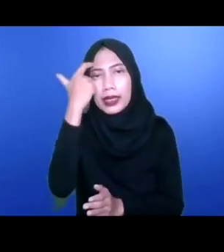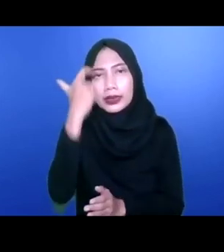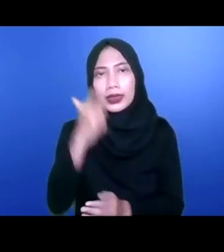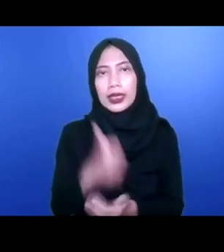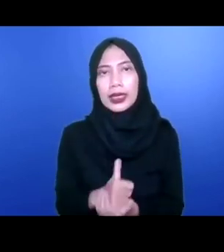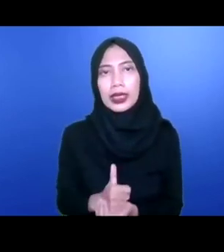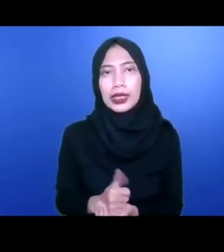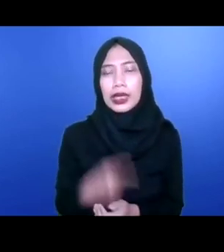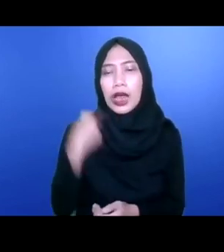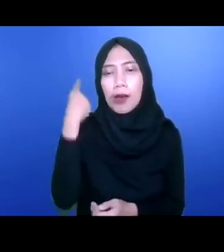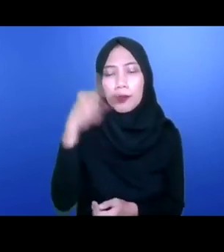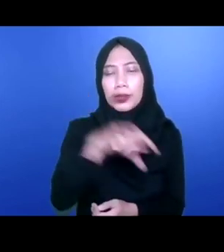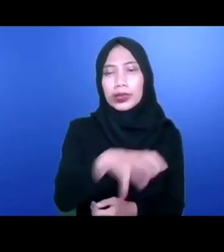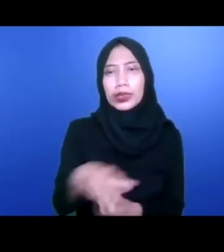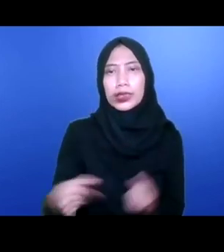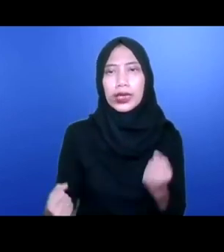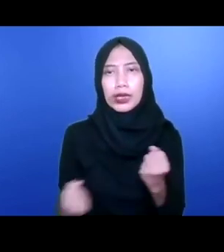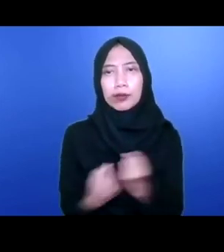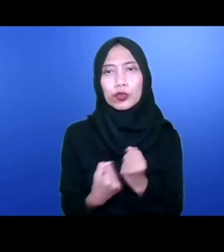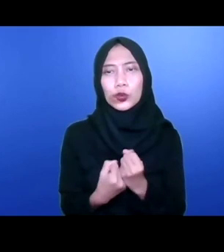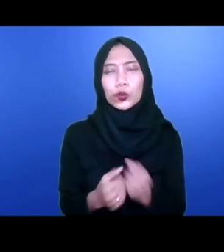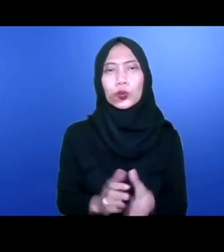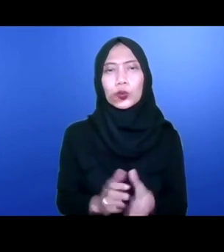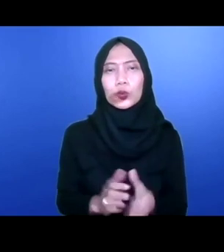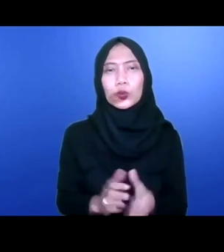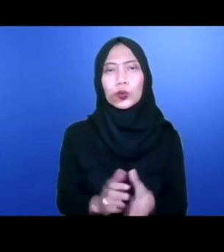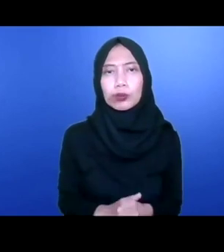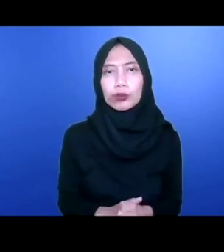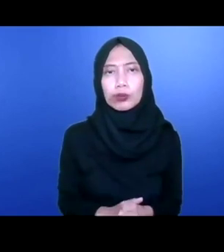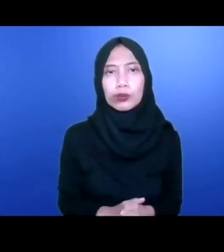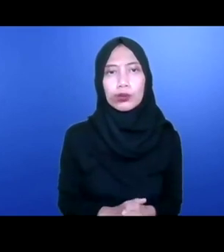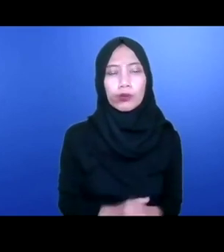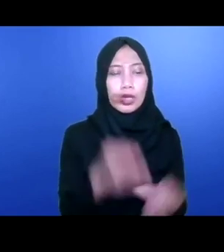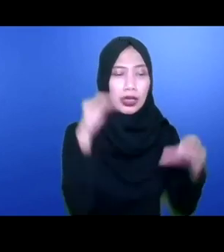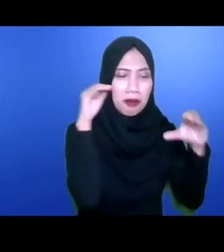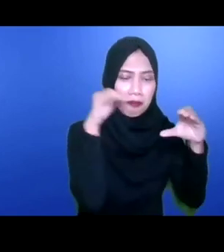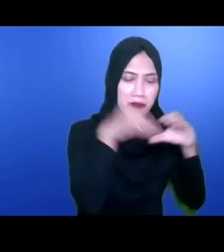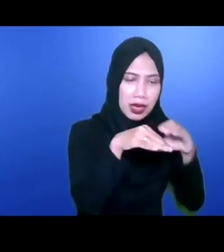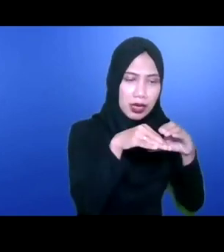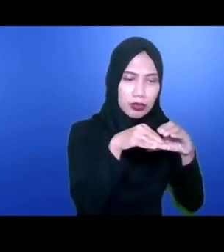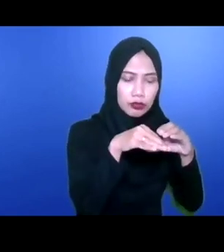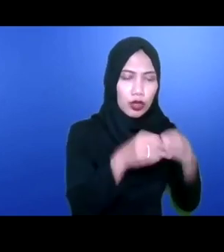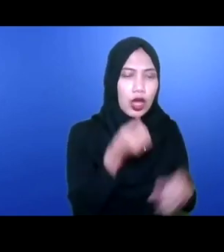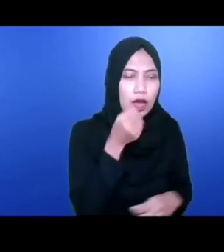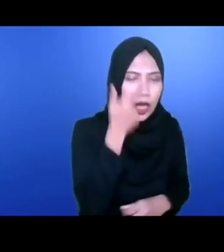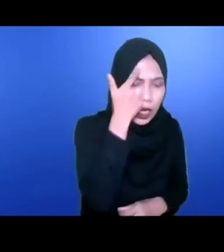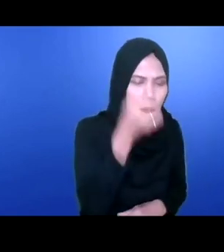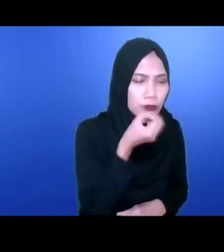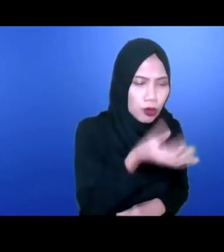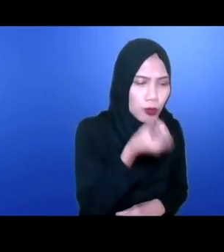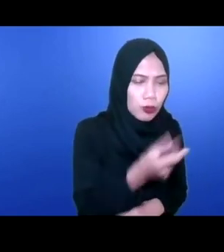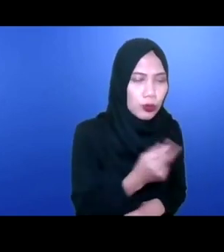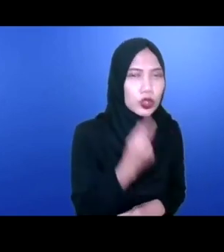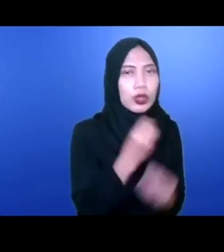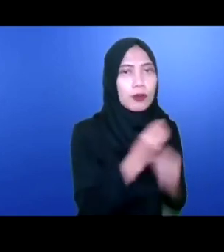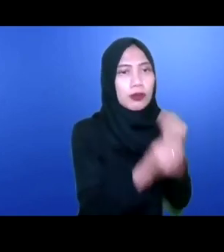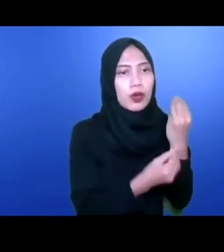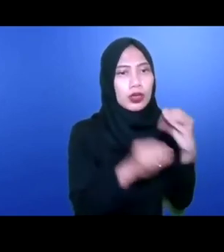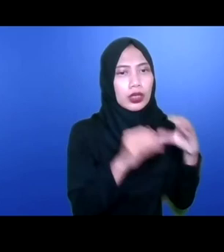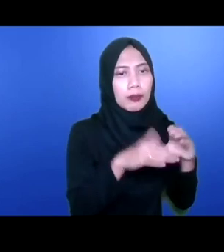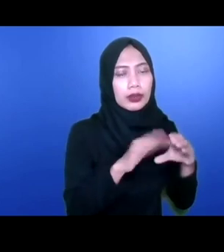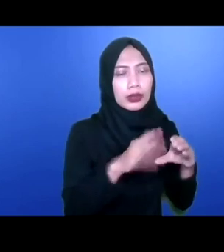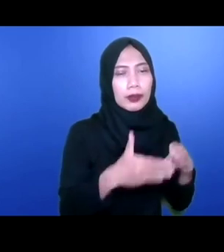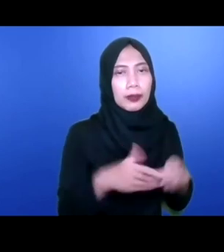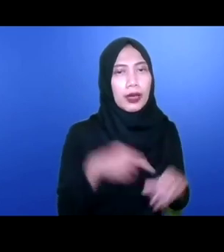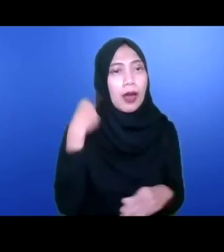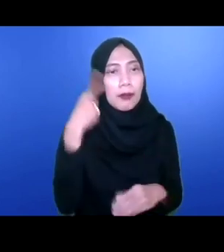ikut mendukung, bukan hanya banknya yang susah payah mendidik agennya, terutama yang dari Kube, yang orang-orang benar-benar tidak